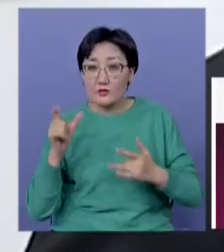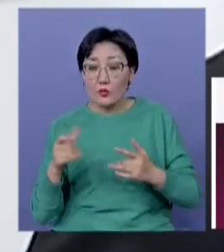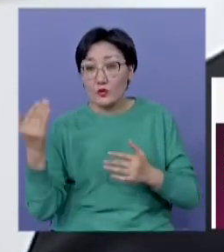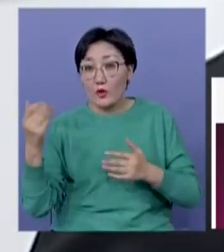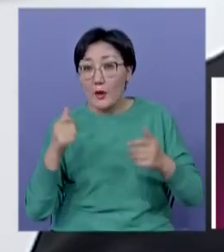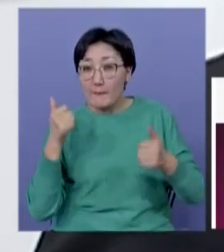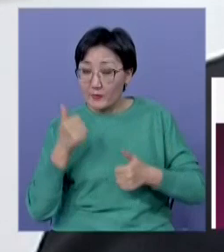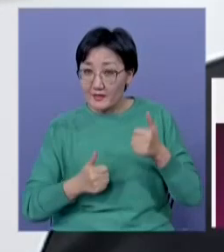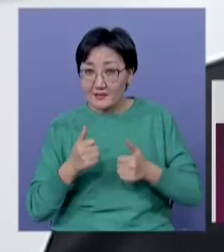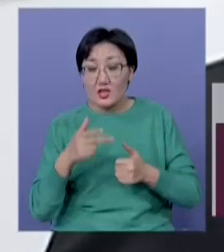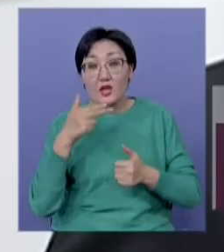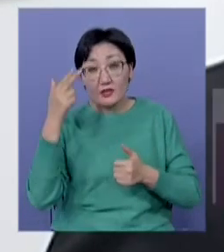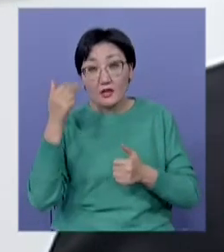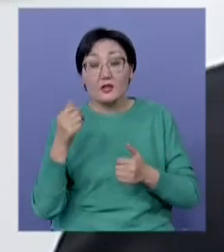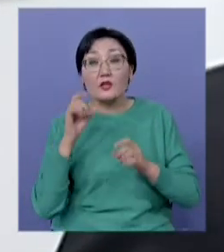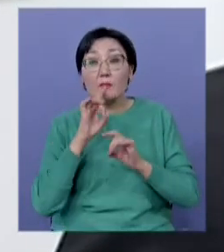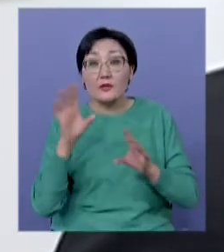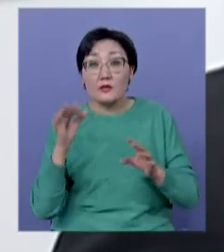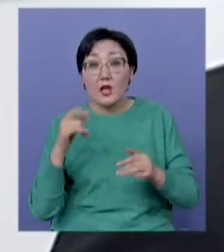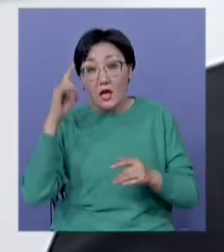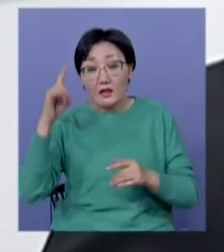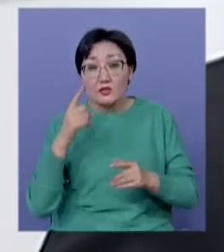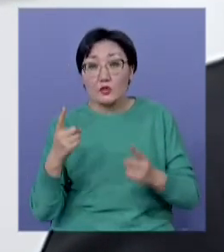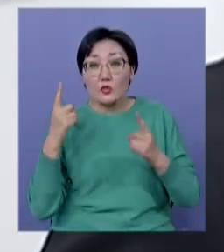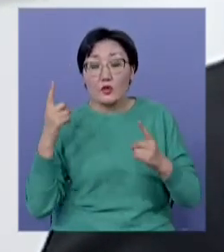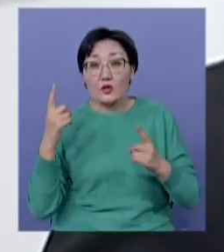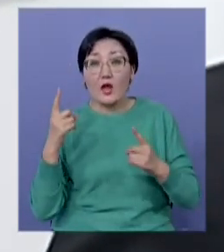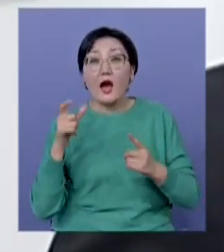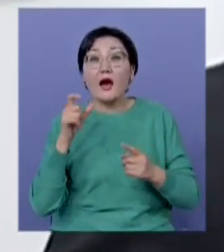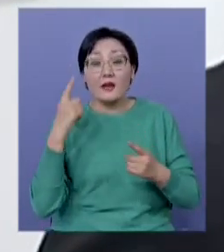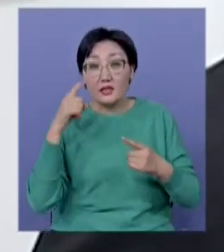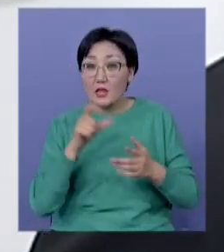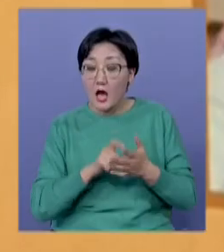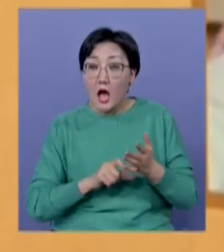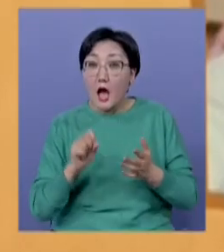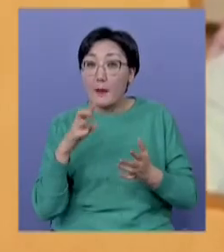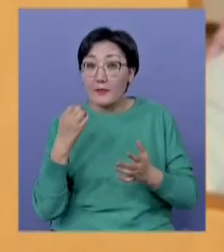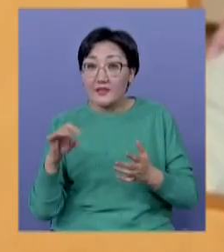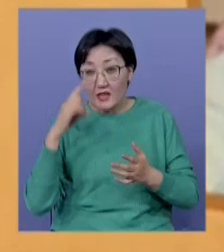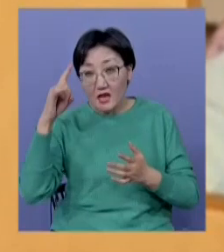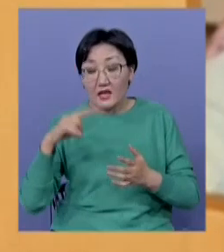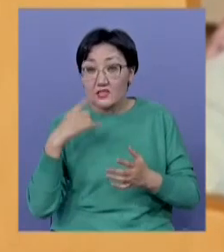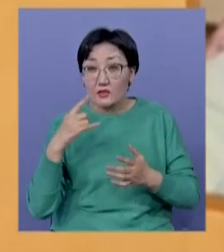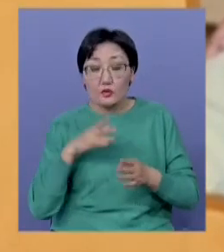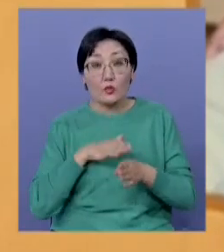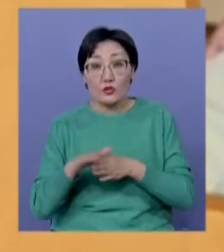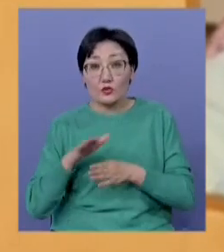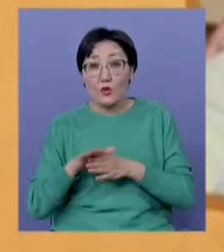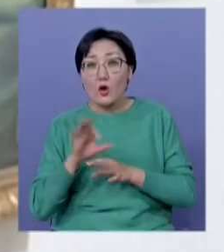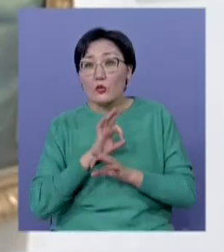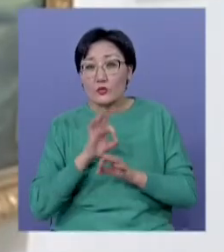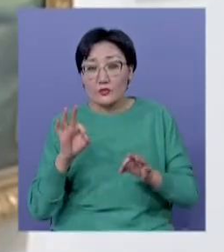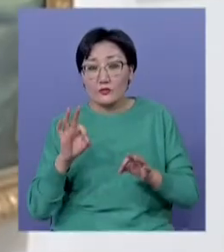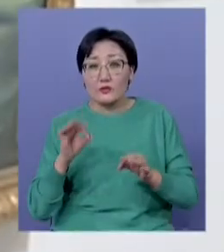байқауы Италияда белгілі. Мен үшін бүгін қазақтың ұлы ақыны Абайдың әнін қазақ тілінде орындауда үлкен мәртебе, өте әдемі